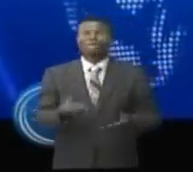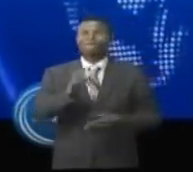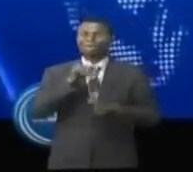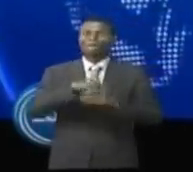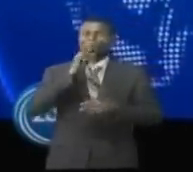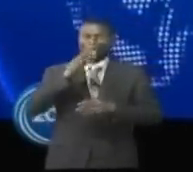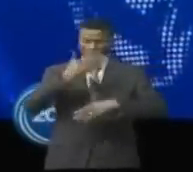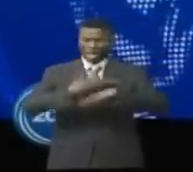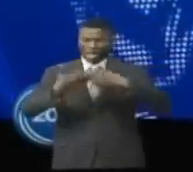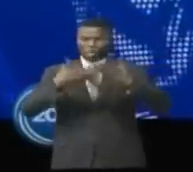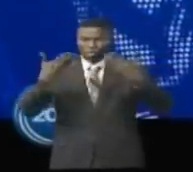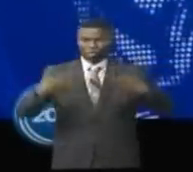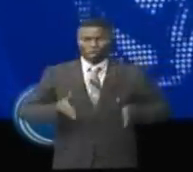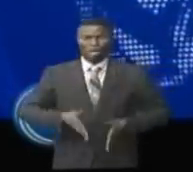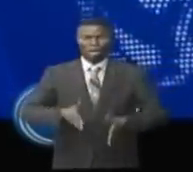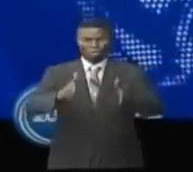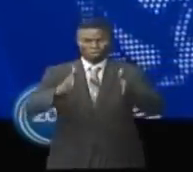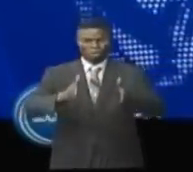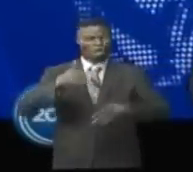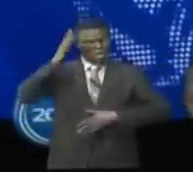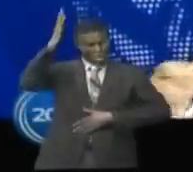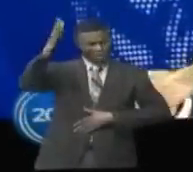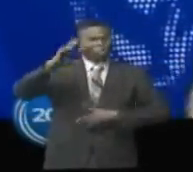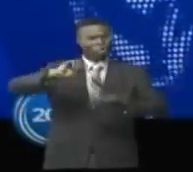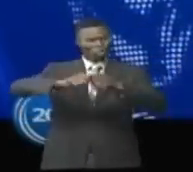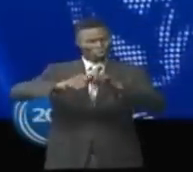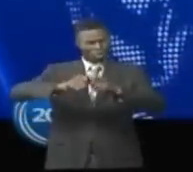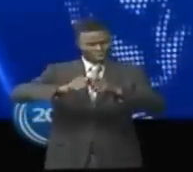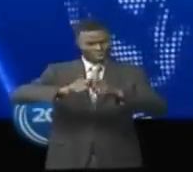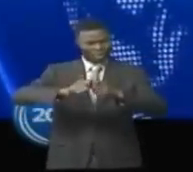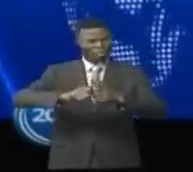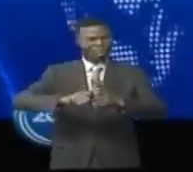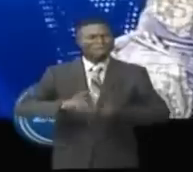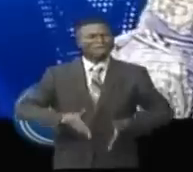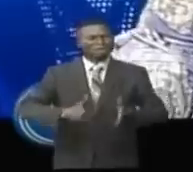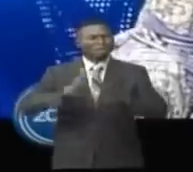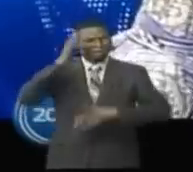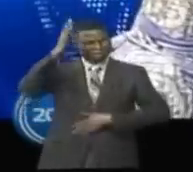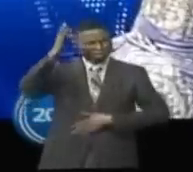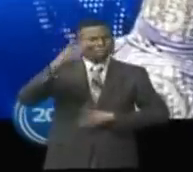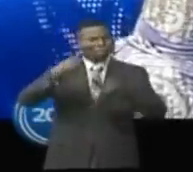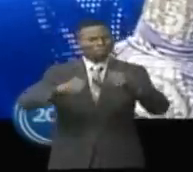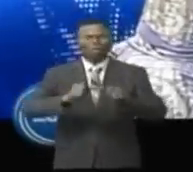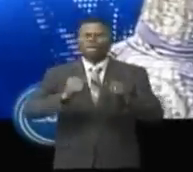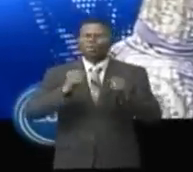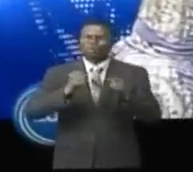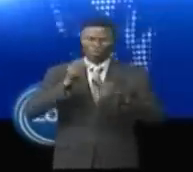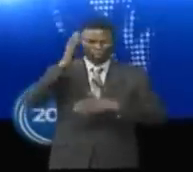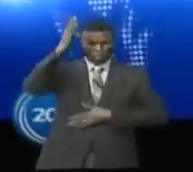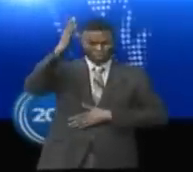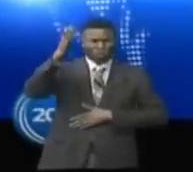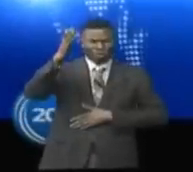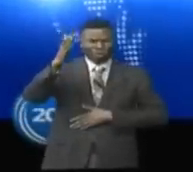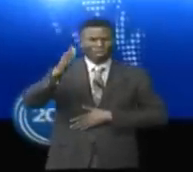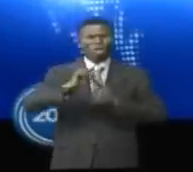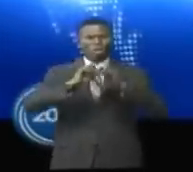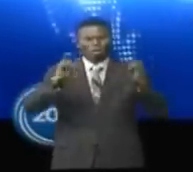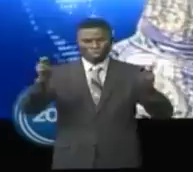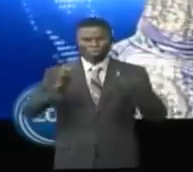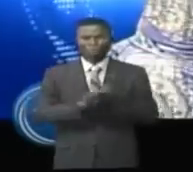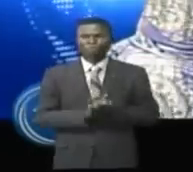lorsqu'on construit une route, il faut la pérenniser par les entretiens. Assurer la longévité de la route. Exactement. Ok, alors,